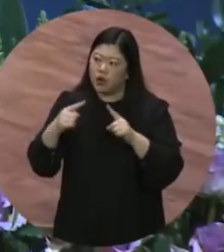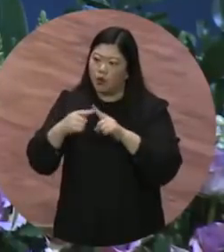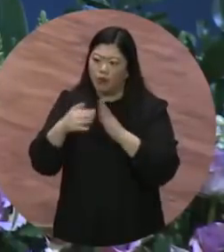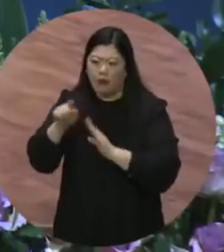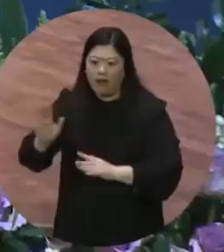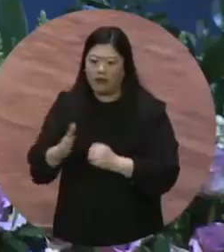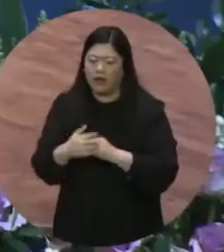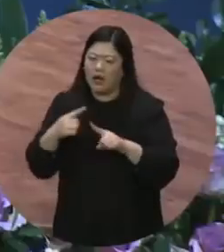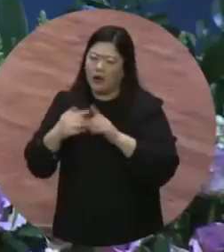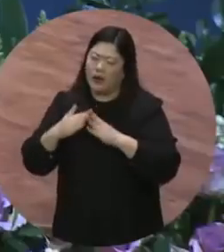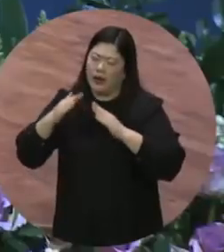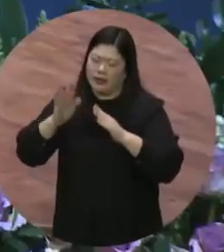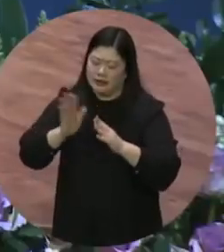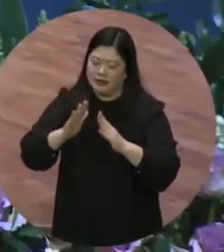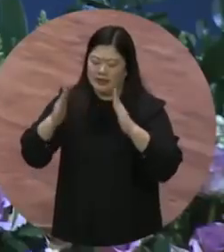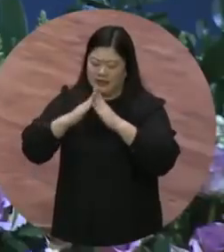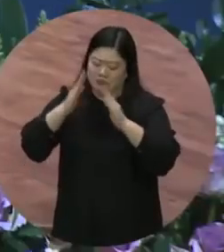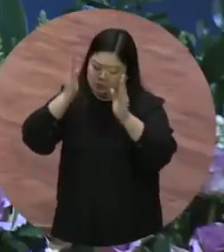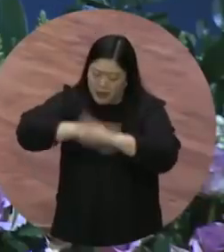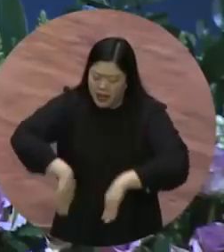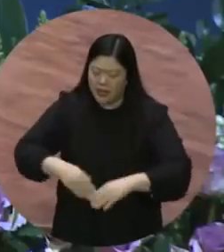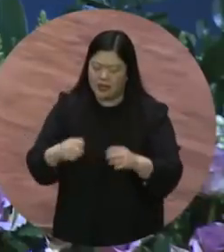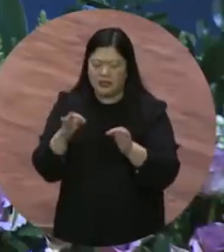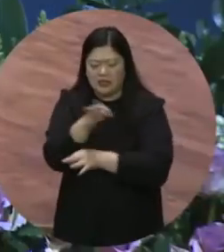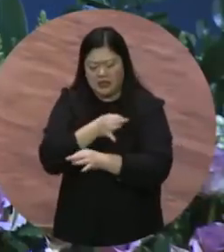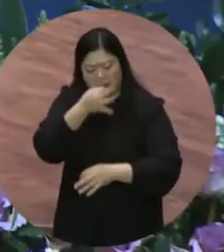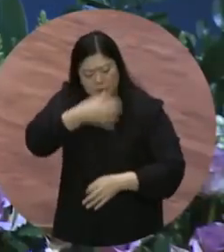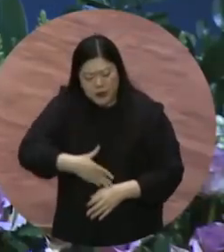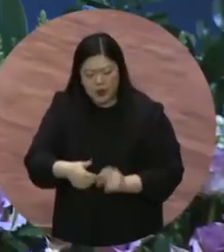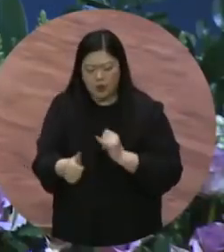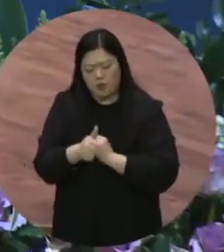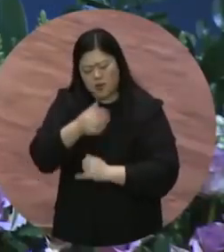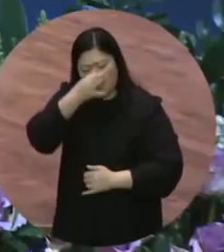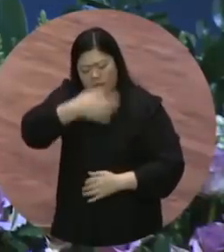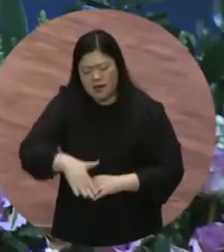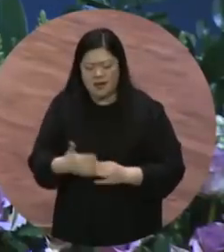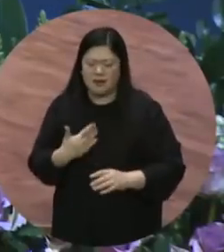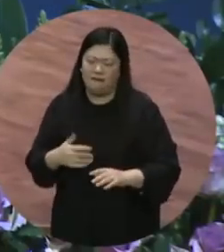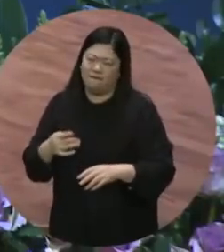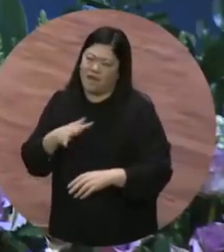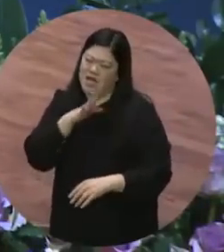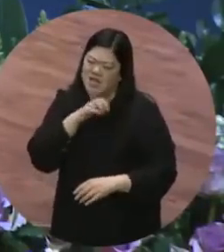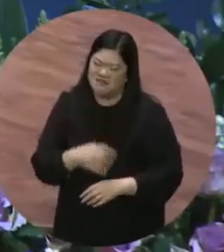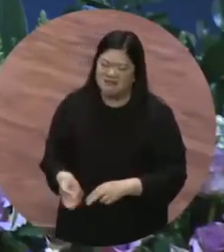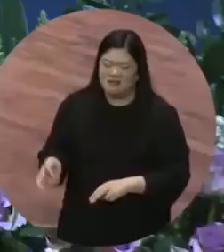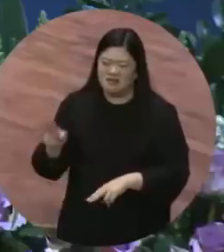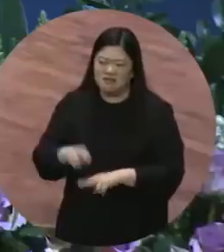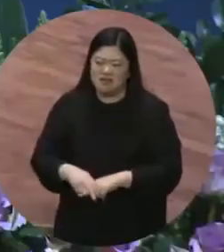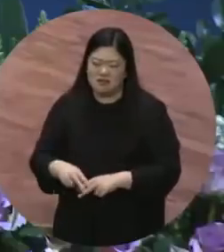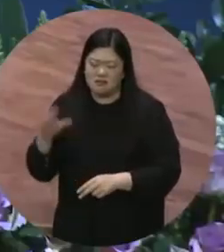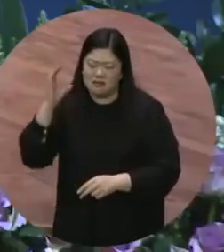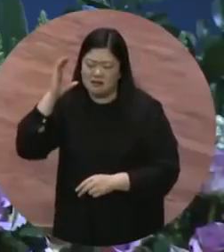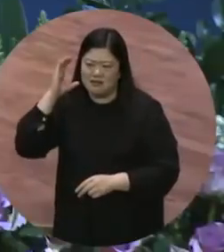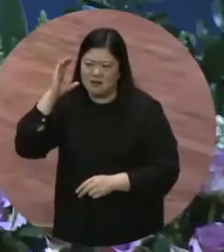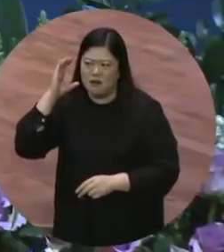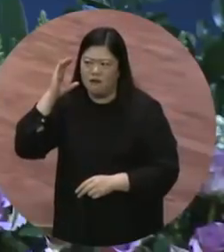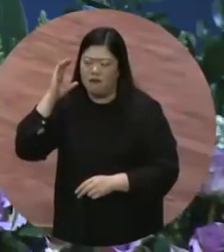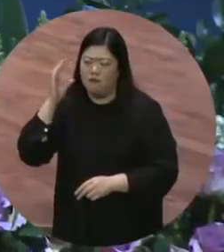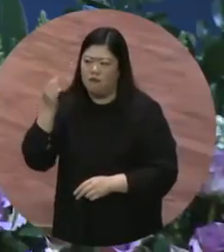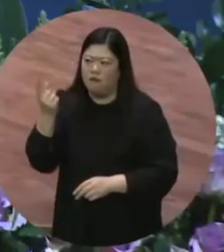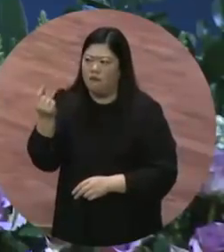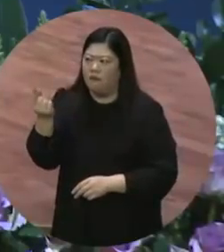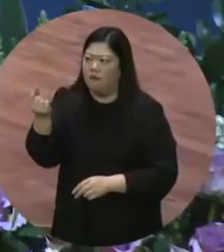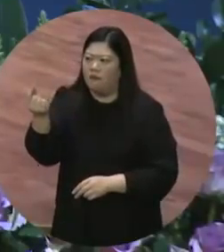거예요. 예언교회 한번 가자. 들린 겁니다. 왜? 그가 믿었던 가정, 그가 믿었던 직장, 그가 믿었던 돈, 이것이